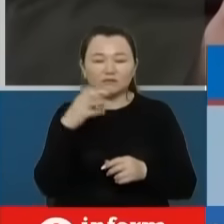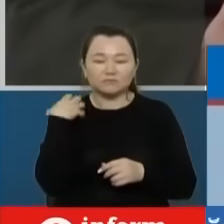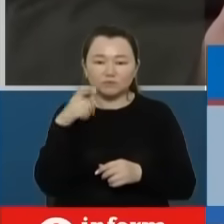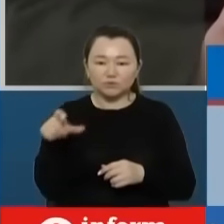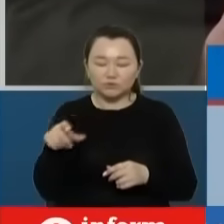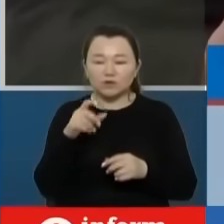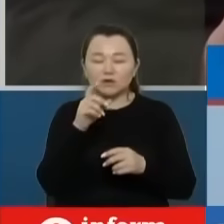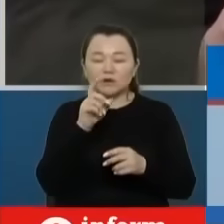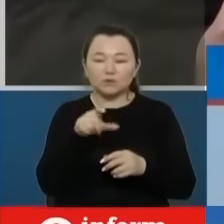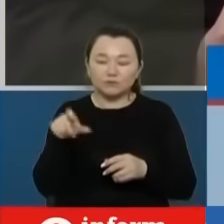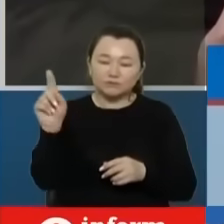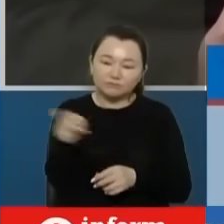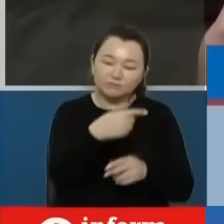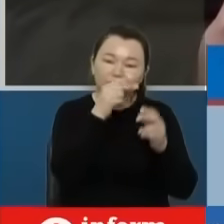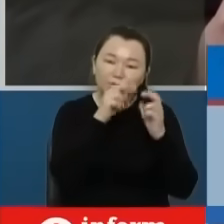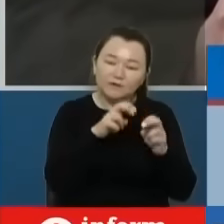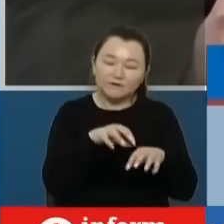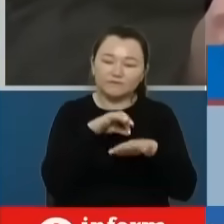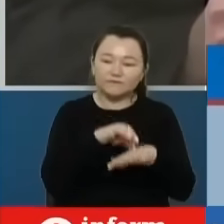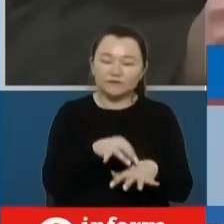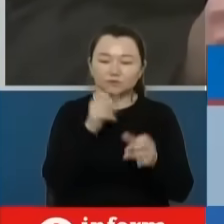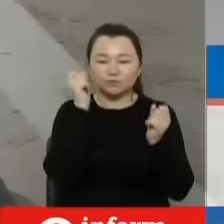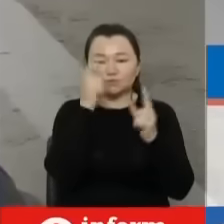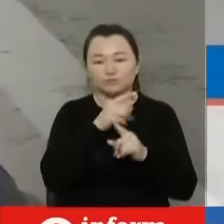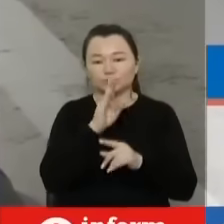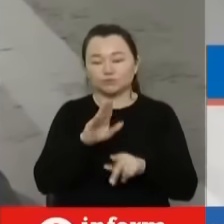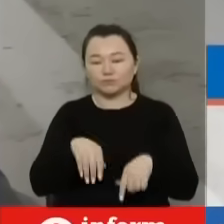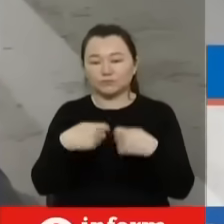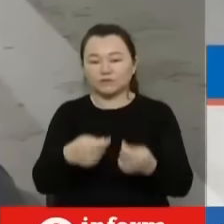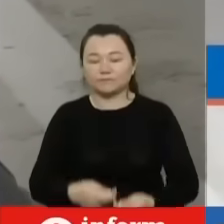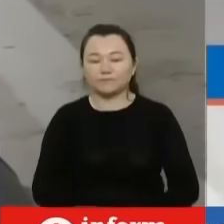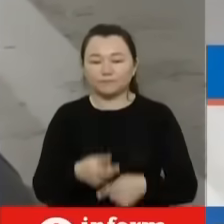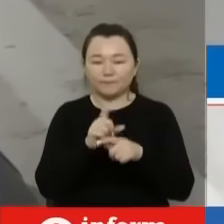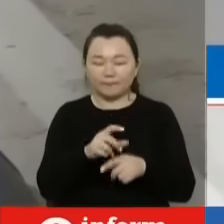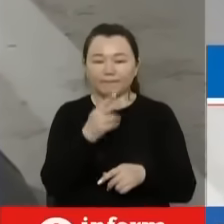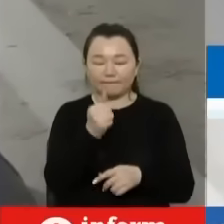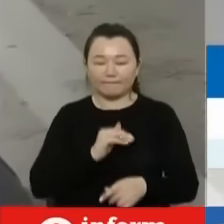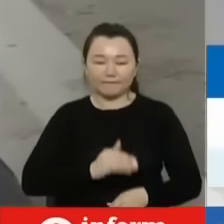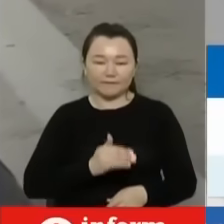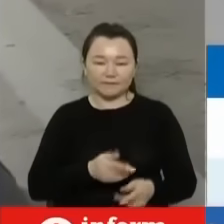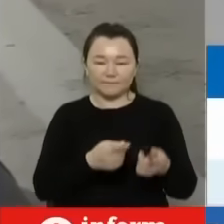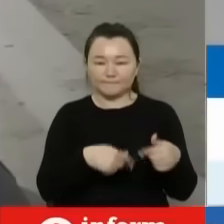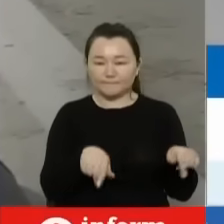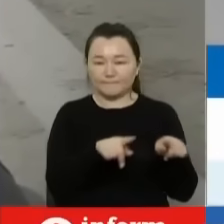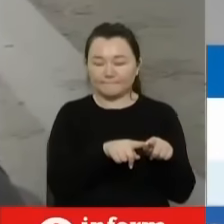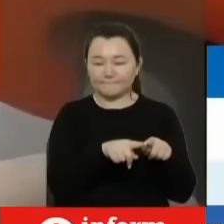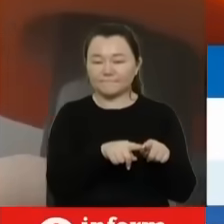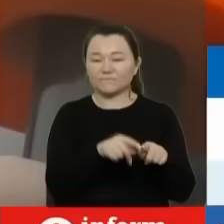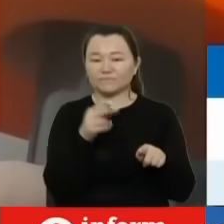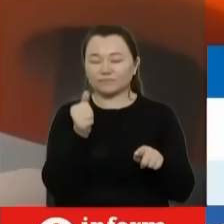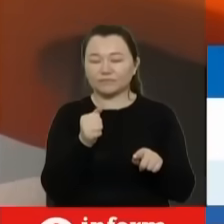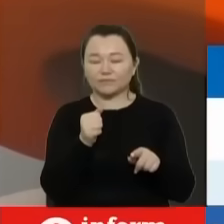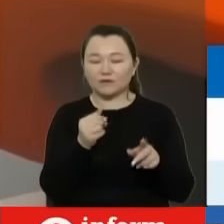тиісті мамандарды шақыртып тексеріс жүргізетіндерін жеткізді. Де ол жекеменшік жер, жекеменшік жерінде ол болғанда